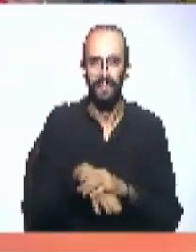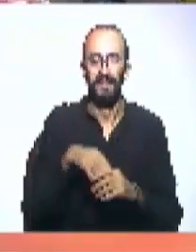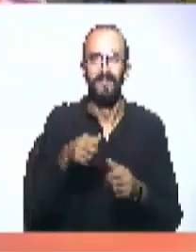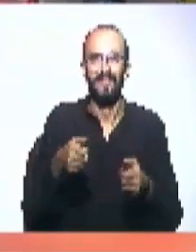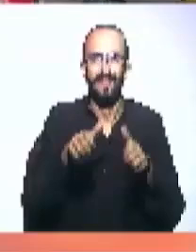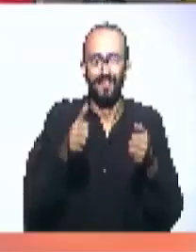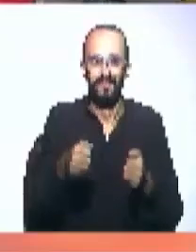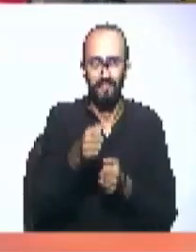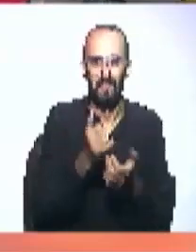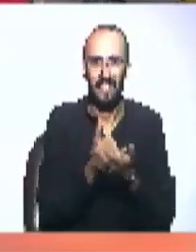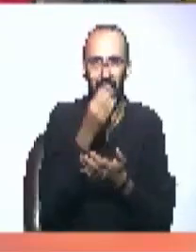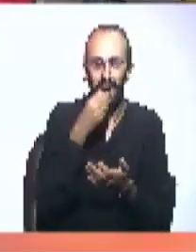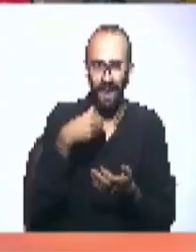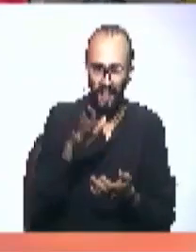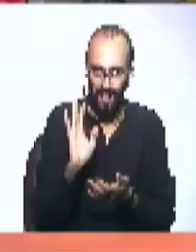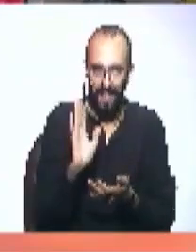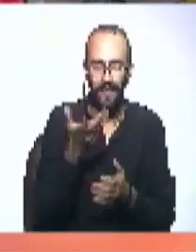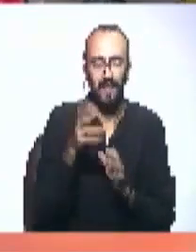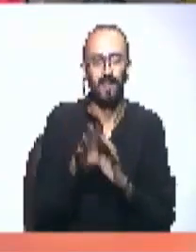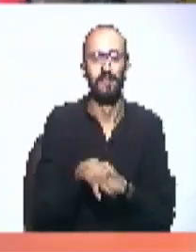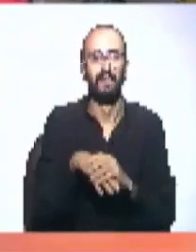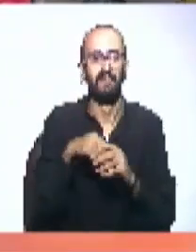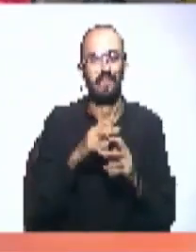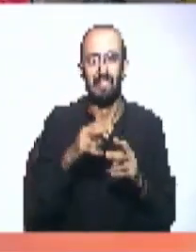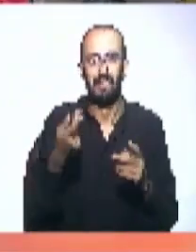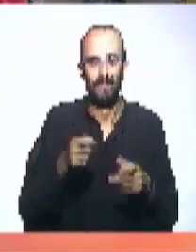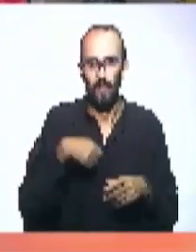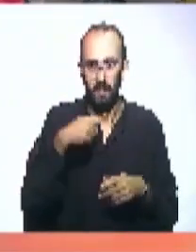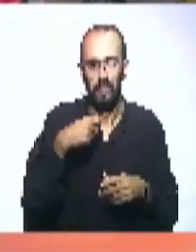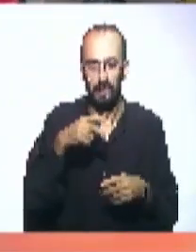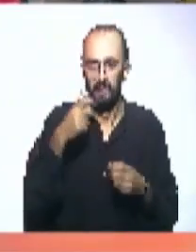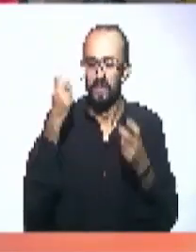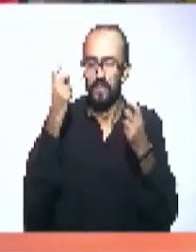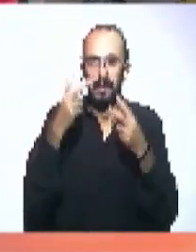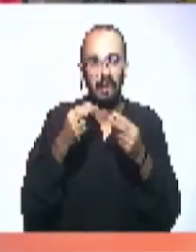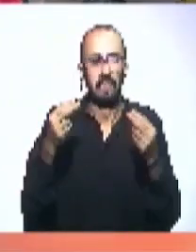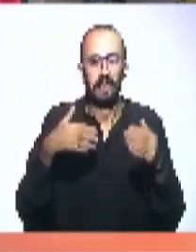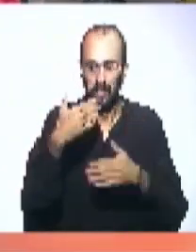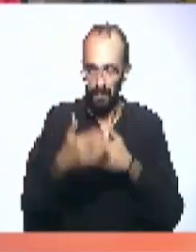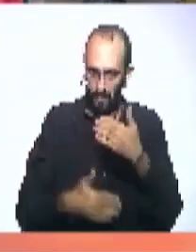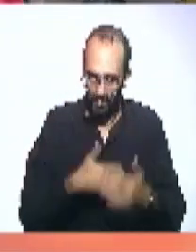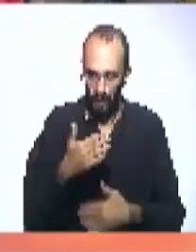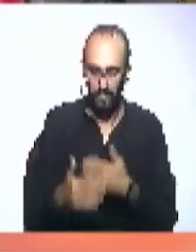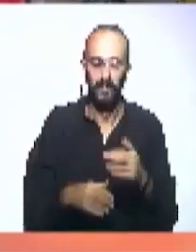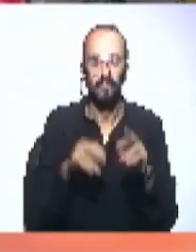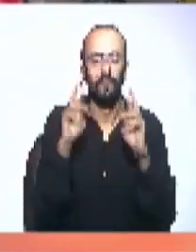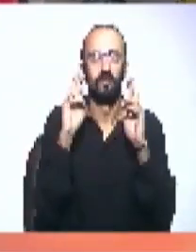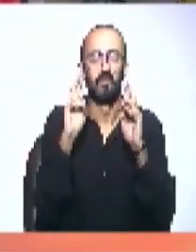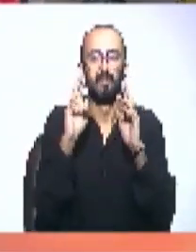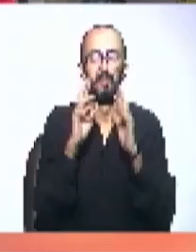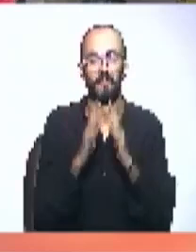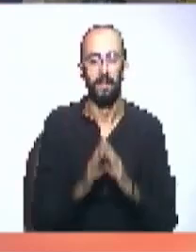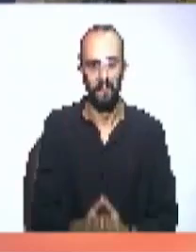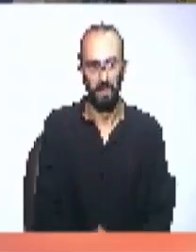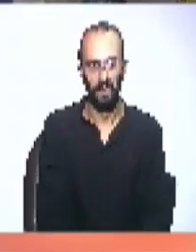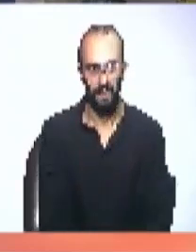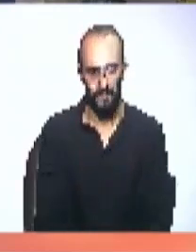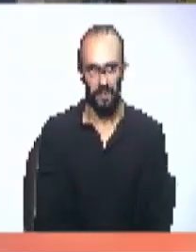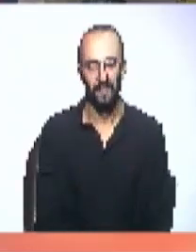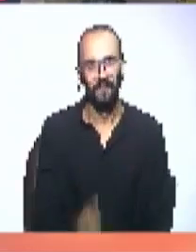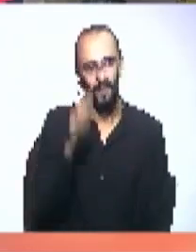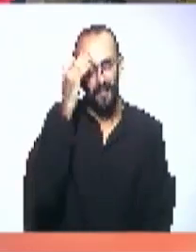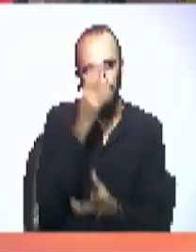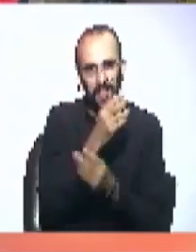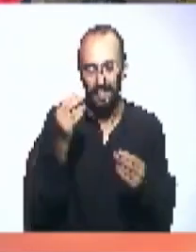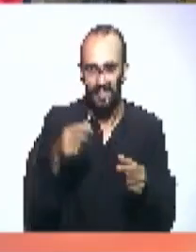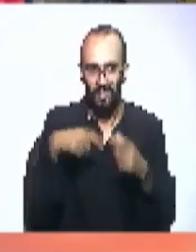او للوجبات وهم مثلا رايحين المدرسة. لسه الافكار مستمرة وشيف سامح مكمل معاكم حلقات المدارس. بشكرك جدا